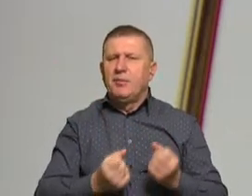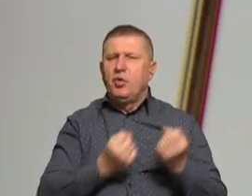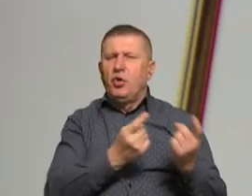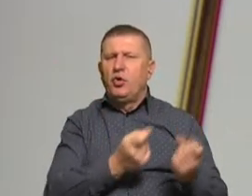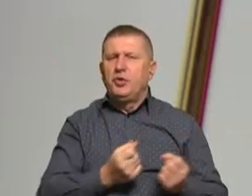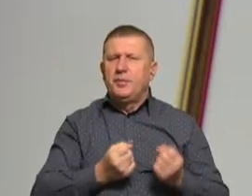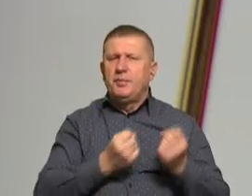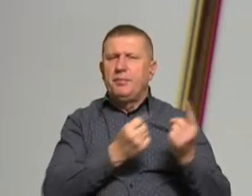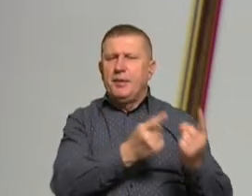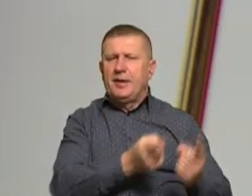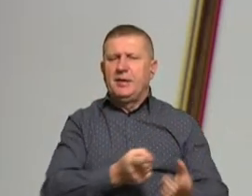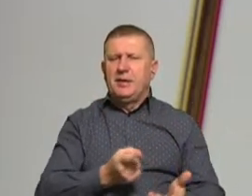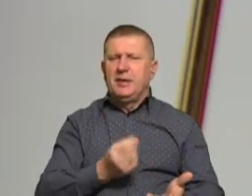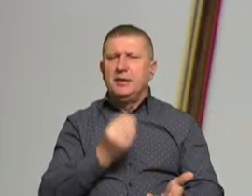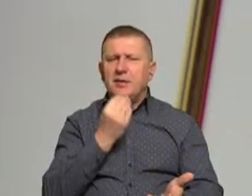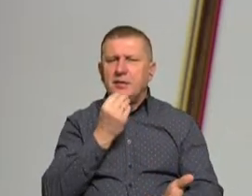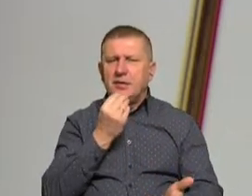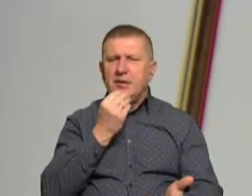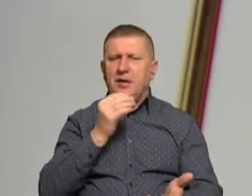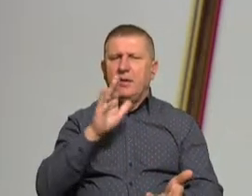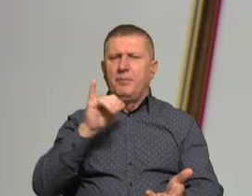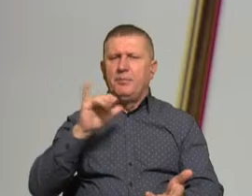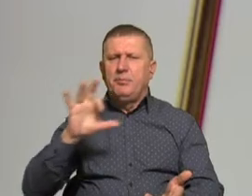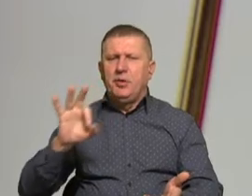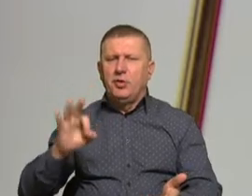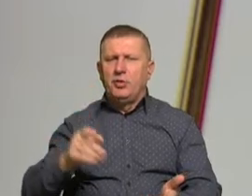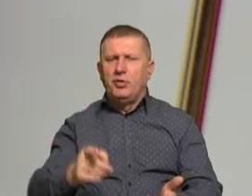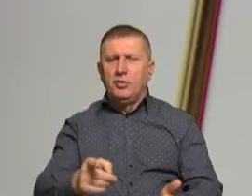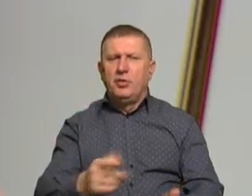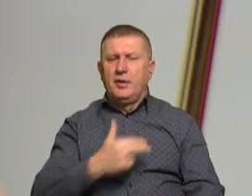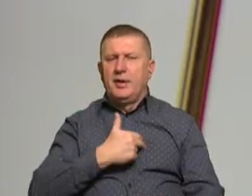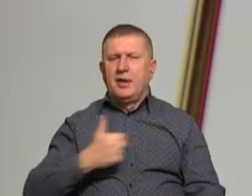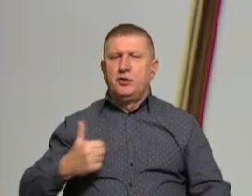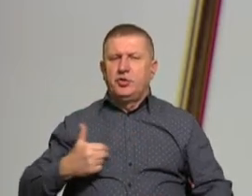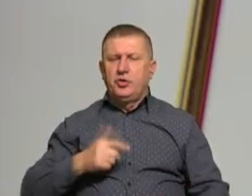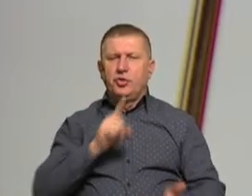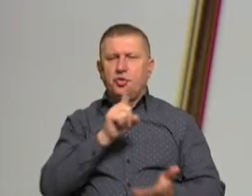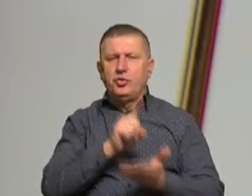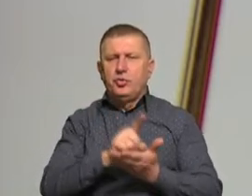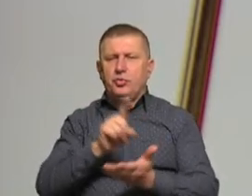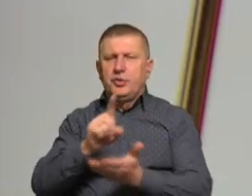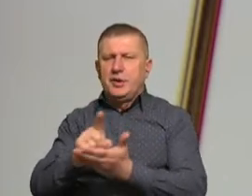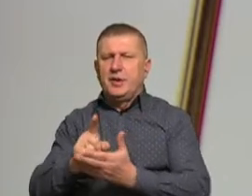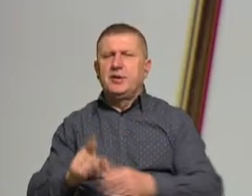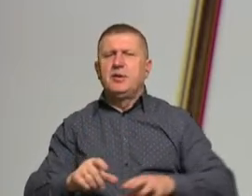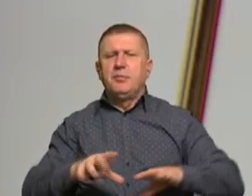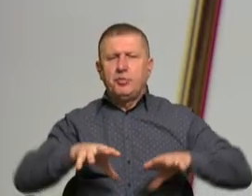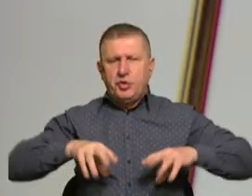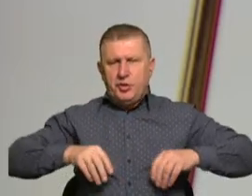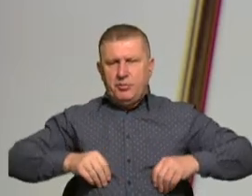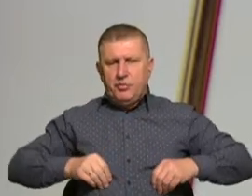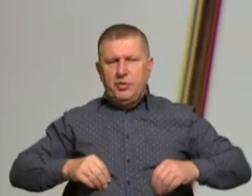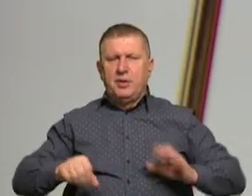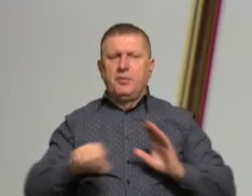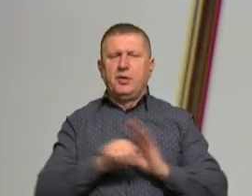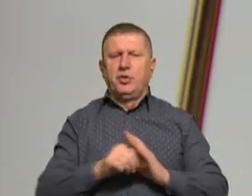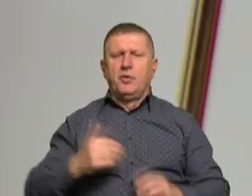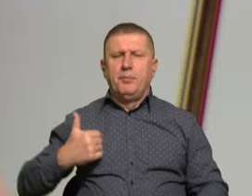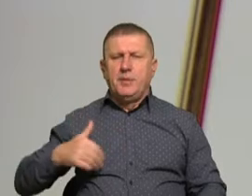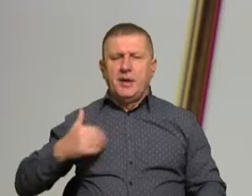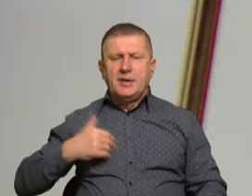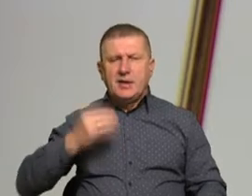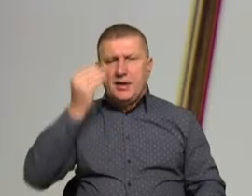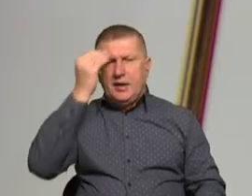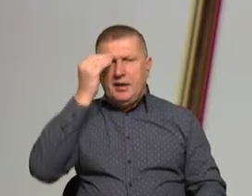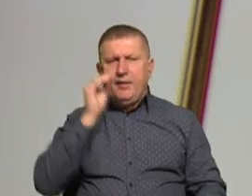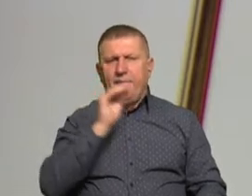bioodpadów. I za nasz obywatelski, osobisty sukces przyjmujemy to, że do Bielska w końcu dotarła informacja,